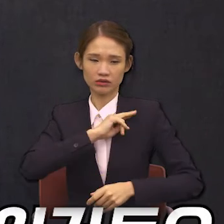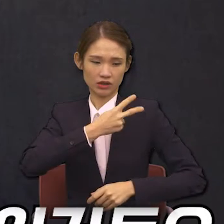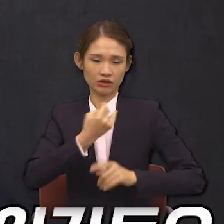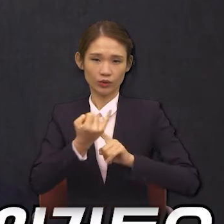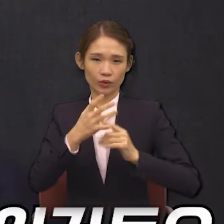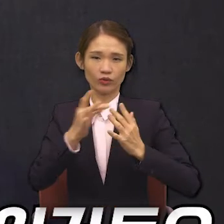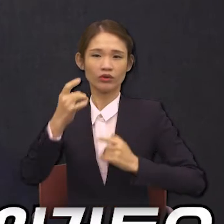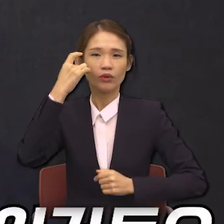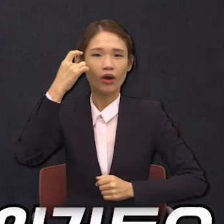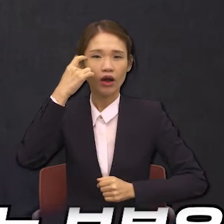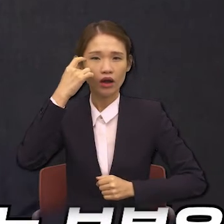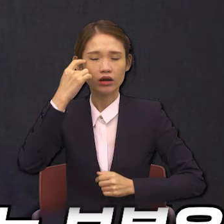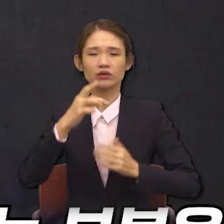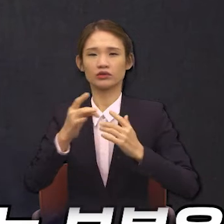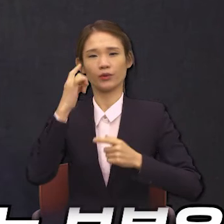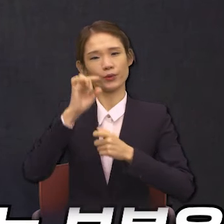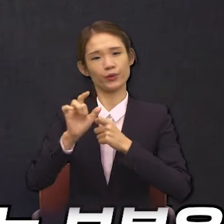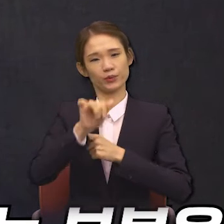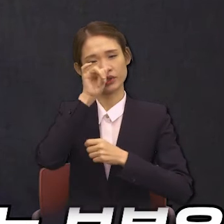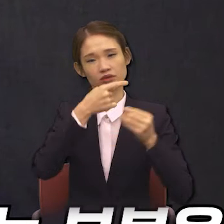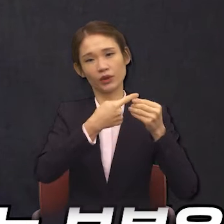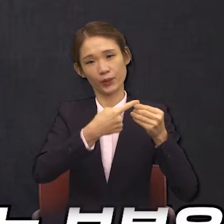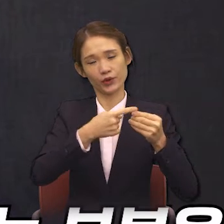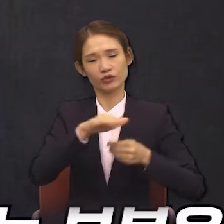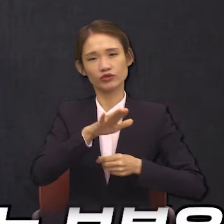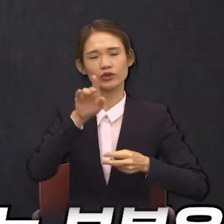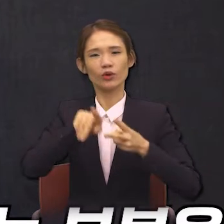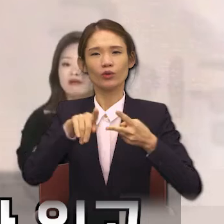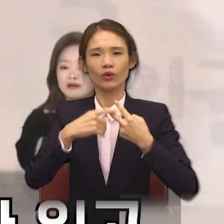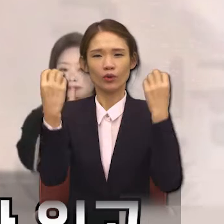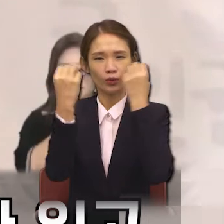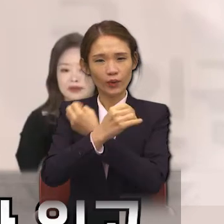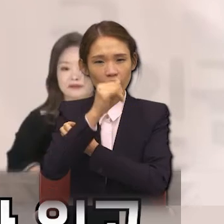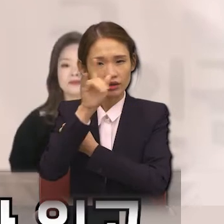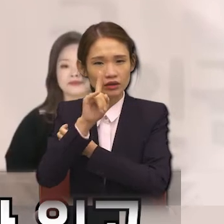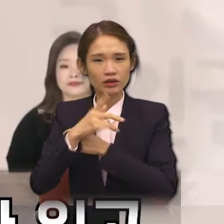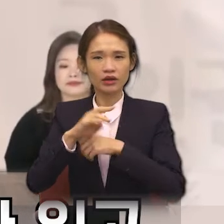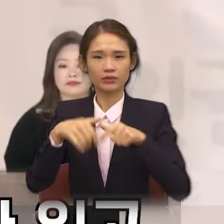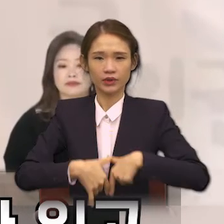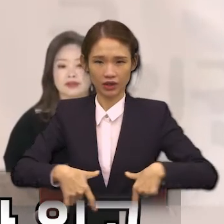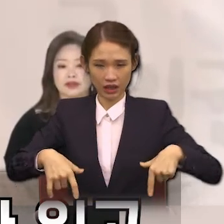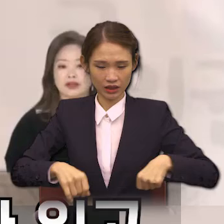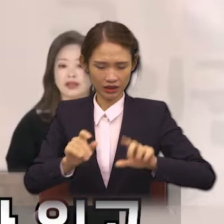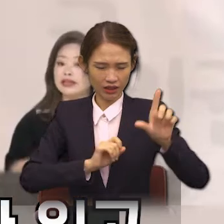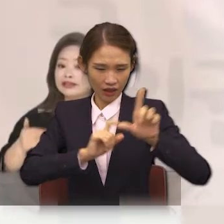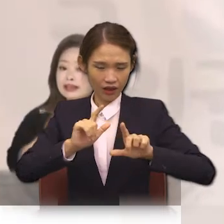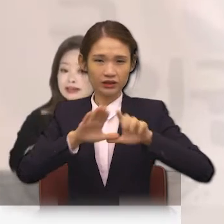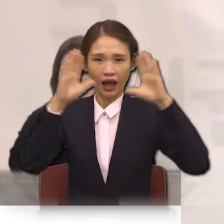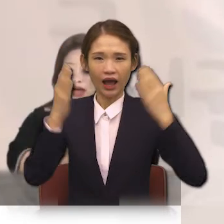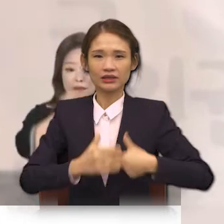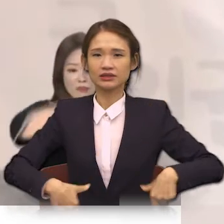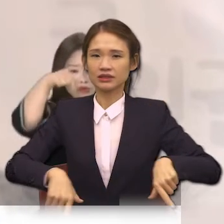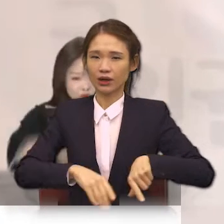걸 좀 생각해 볼 필요가 있거든요. 일단 첫 번째 우리가 오해가 있는 부분은 MTF 트랜스젠더라고 다 그렇게 치마 입고